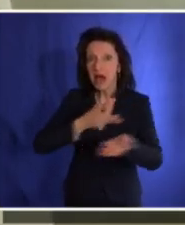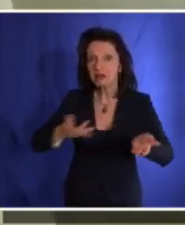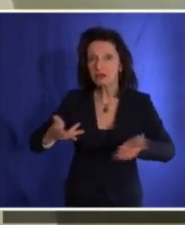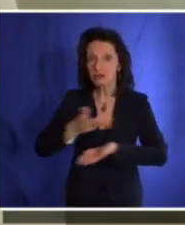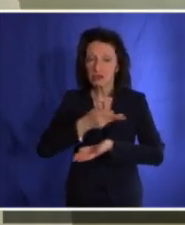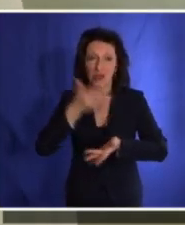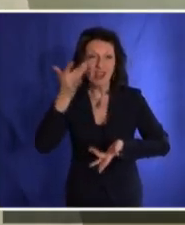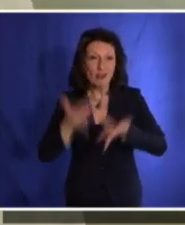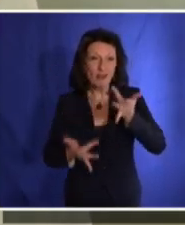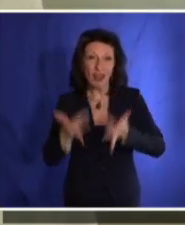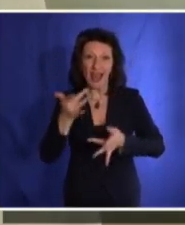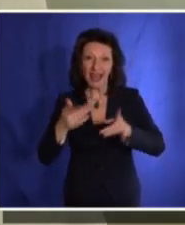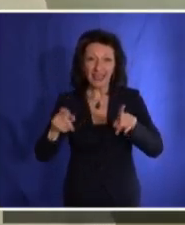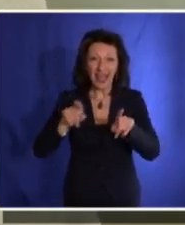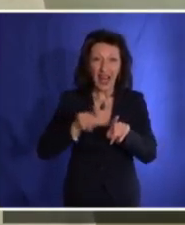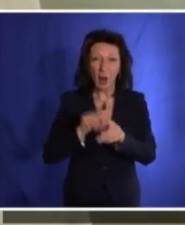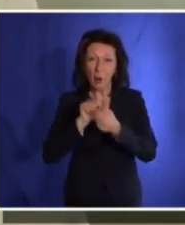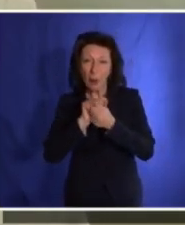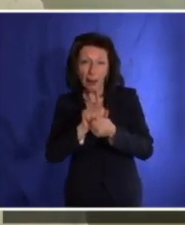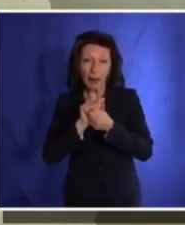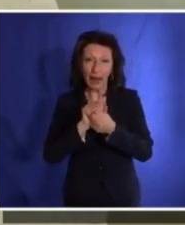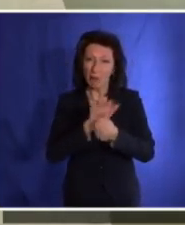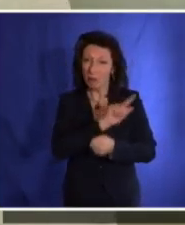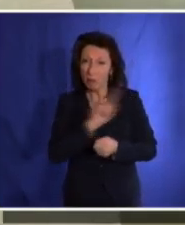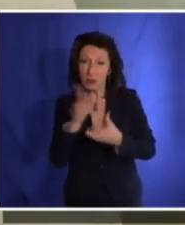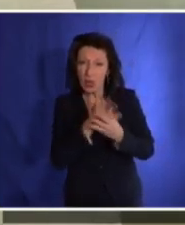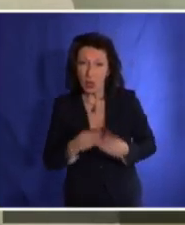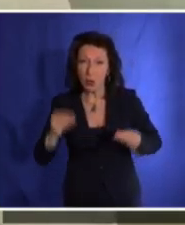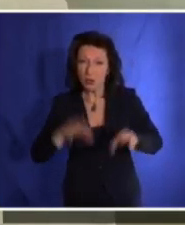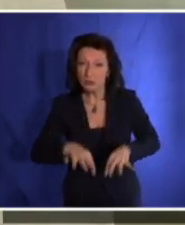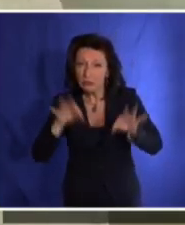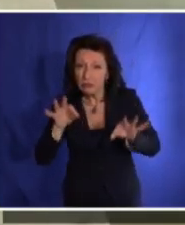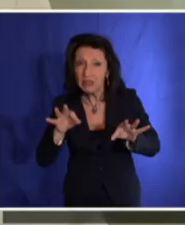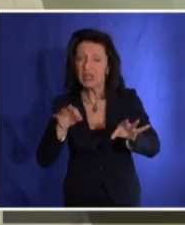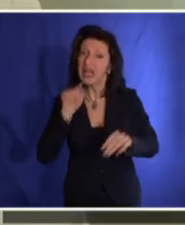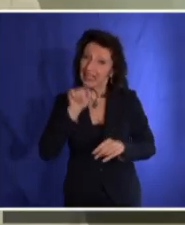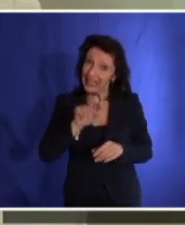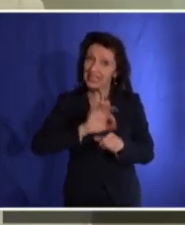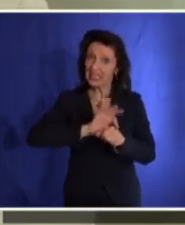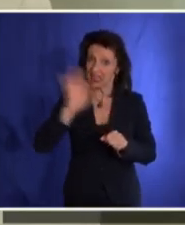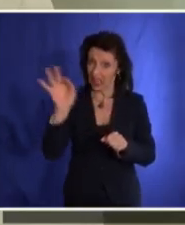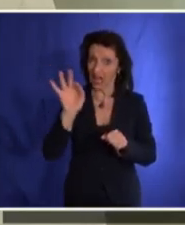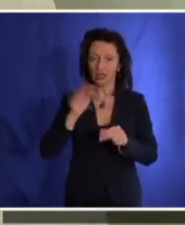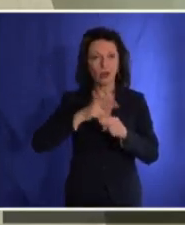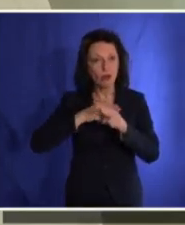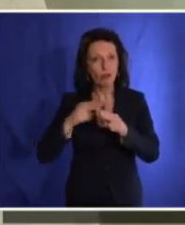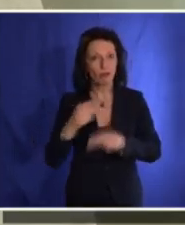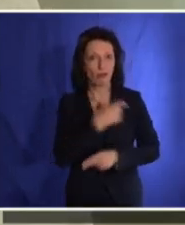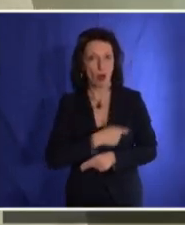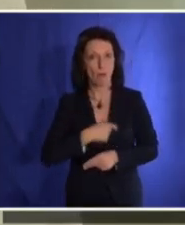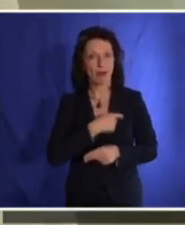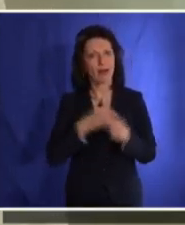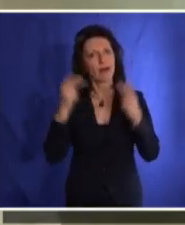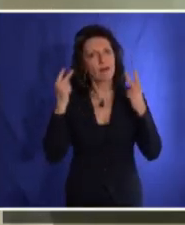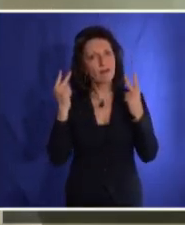um Lösungen. Das wird ein wichtiger Tag für uns als Partei sein.